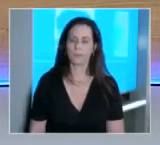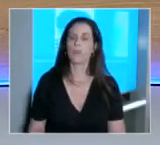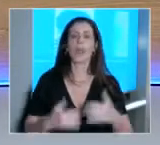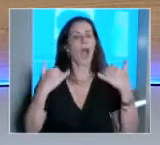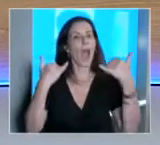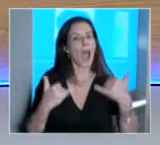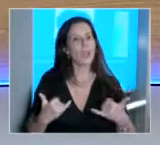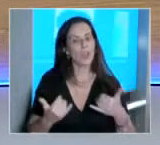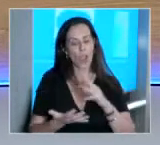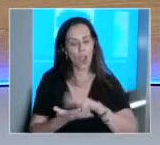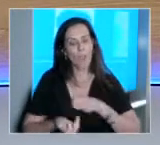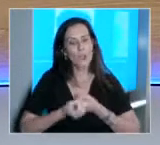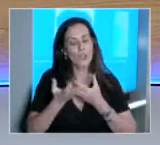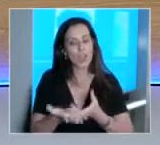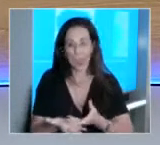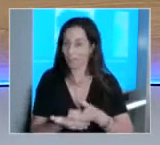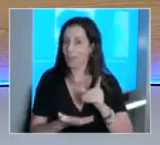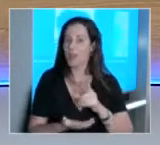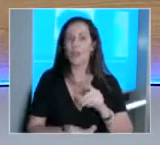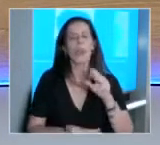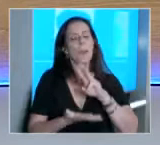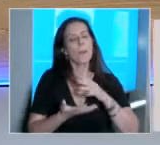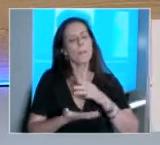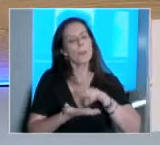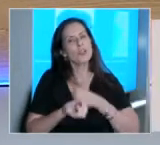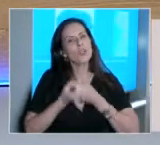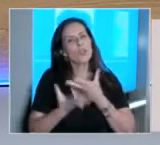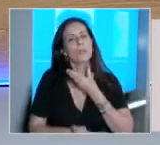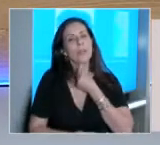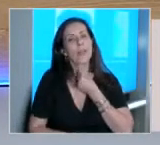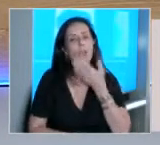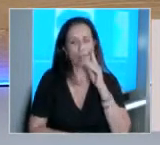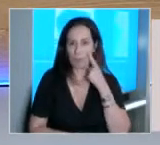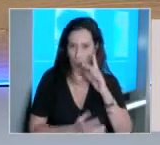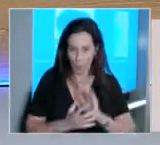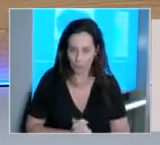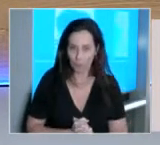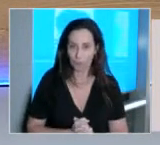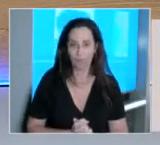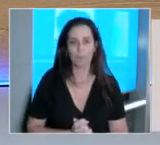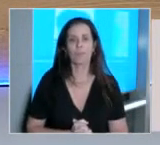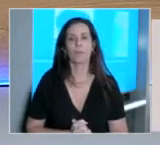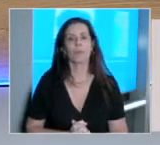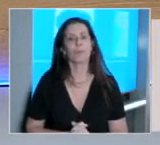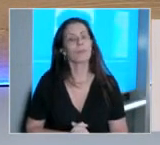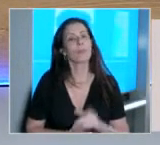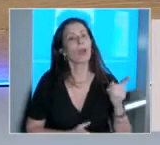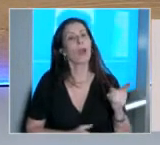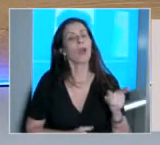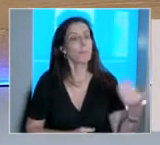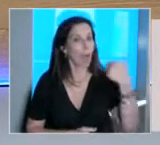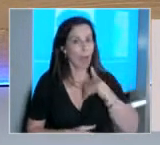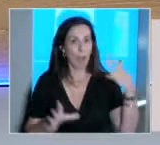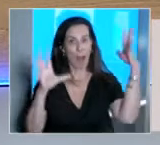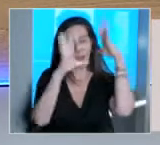והיום בפעימת שיר עדי קיסר בשיר שמתגעגע לאוויר הירושלמי. הקשיבו לזה. כל הנחלים.